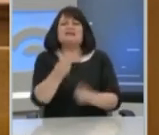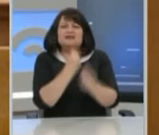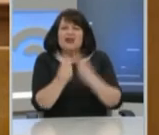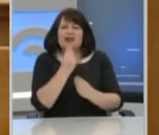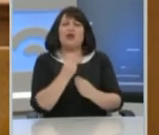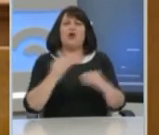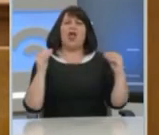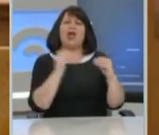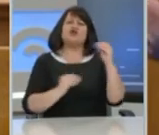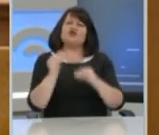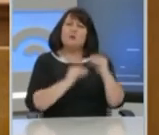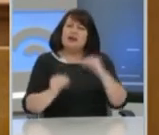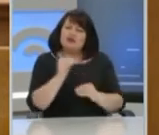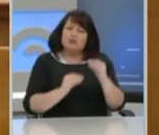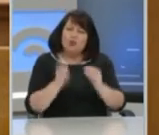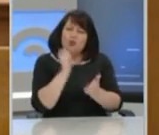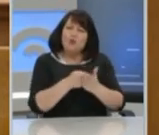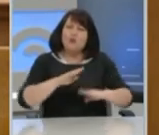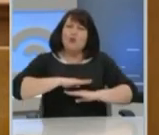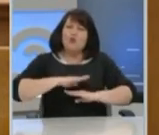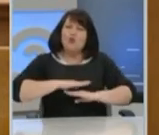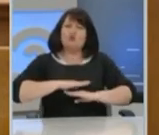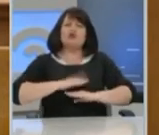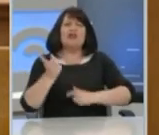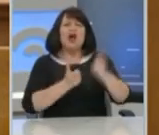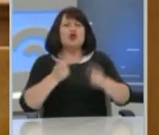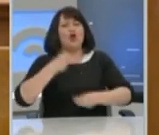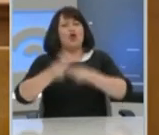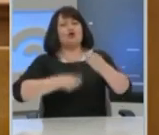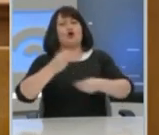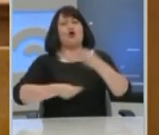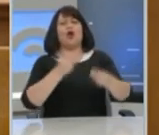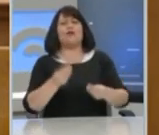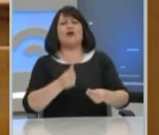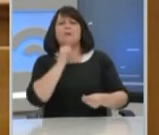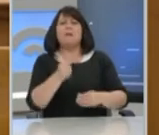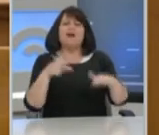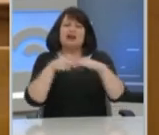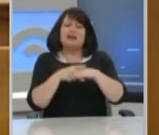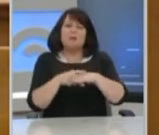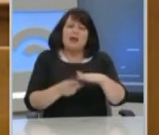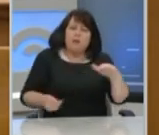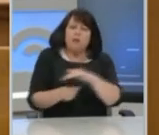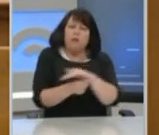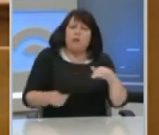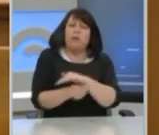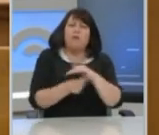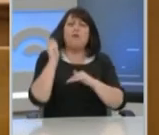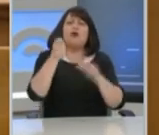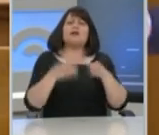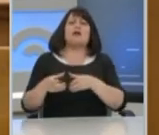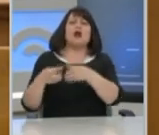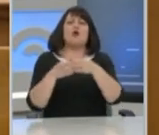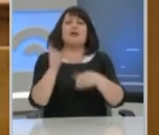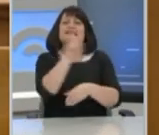εξοπλιστικά, μίζες στα δάνεια των, στα μαύρα ταμεία των ταμείων των κομμάτων σας από